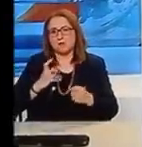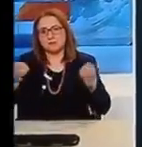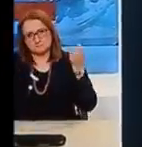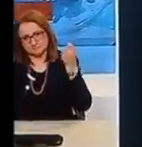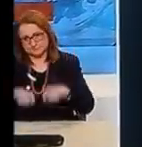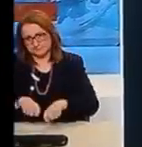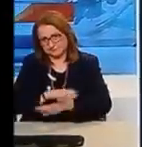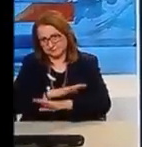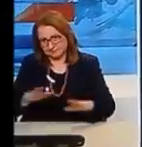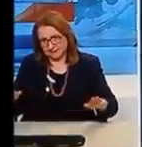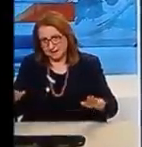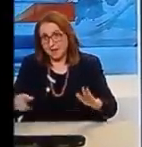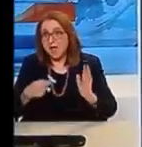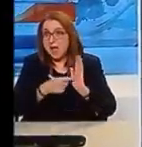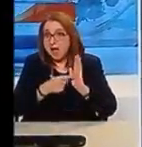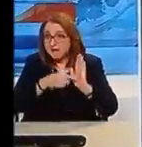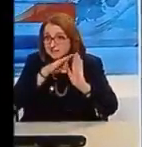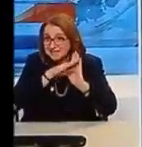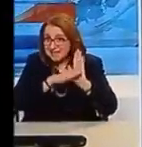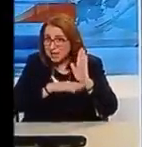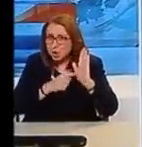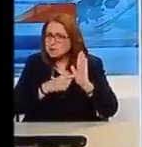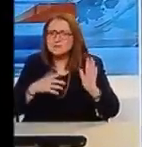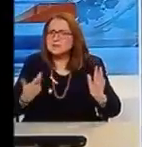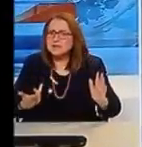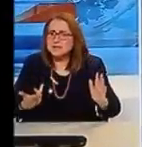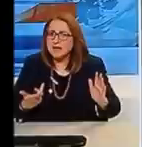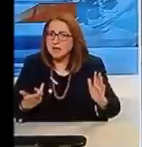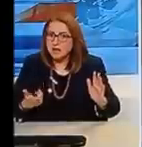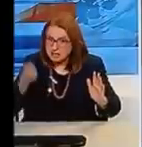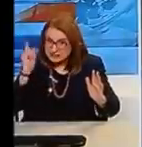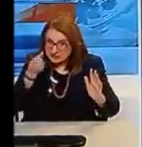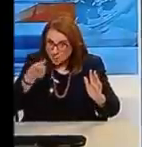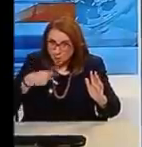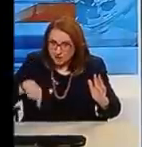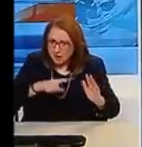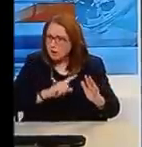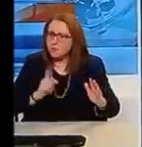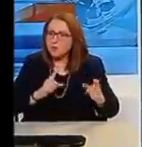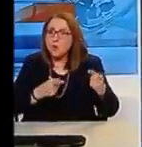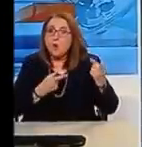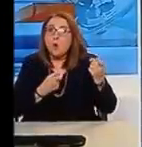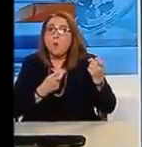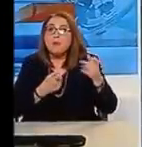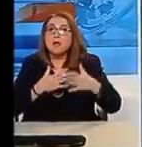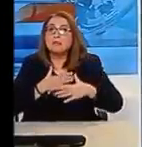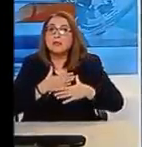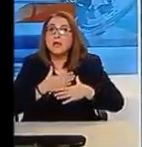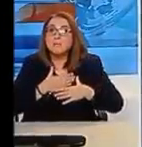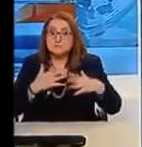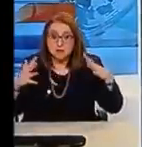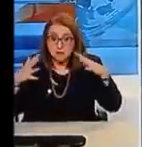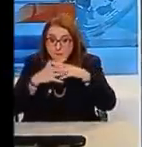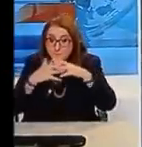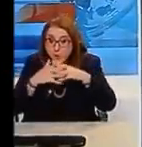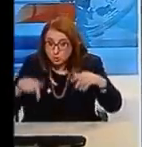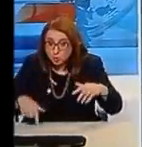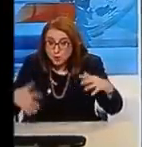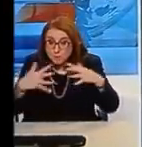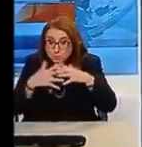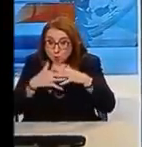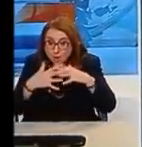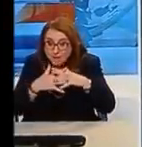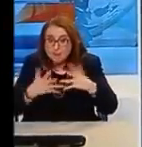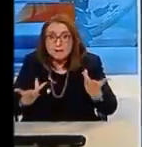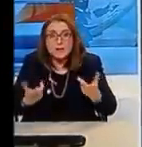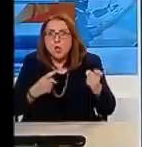ότι αυτοί οι κανόνες είναι τα δικά μας όπλα σε αυτή τη μάχη. Η τήρησή τους θα κρίνει την πορεία της και την έκφαση του πολέμου. Έναν